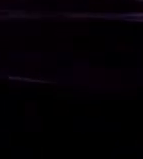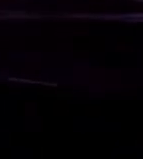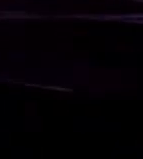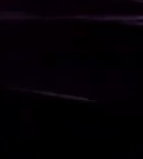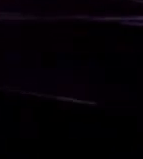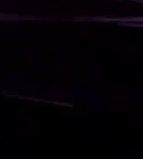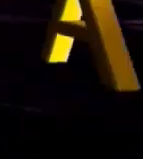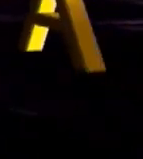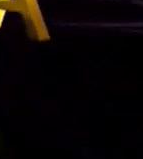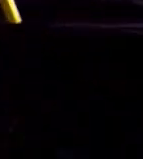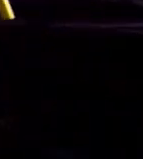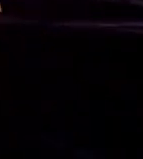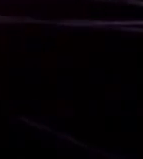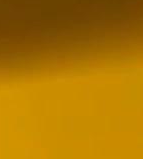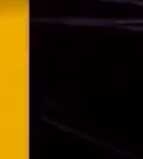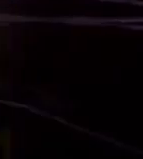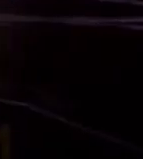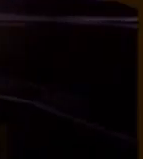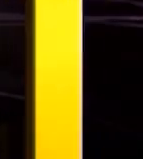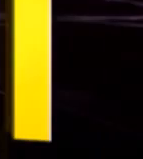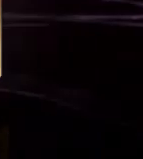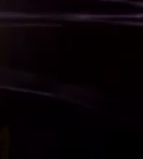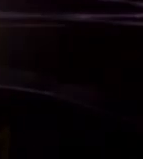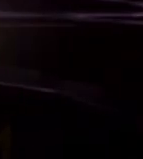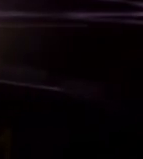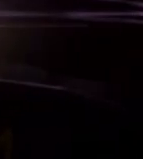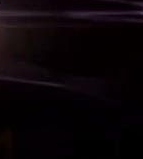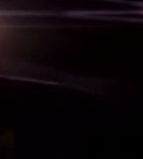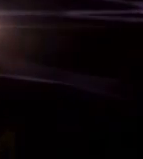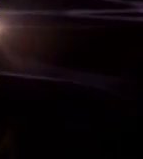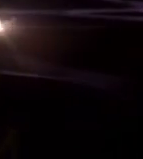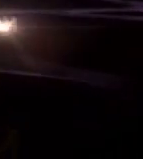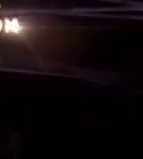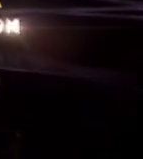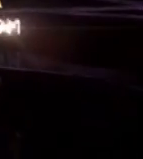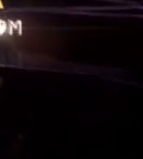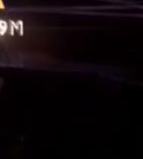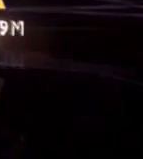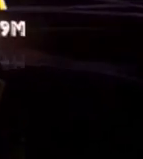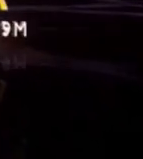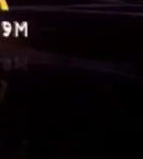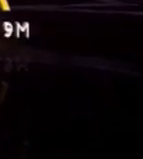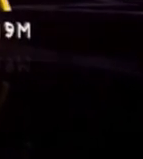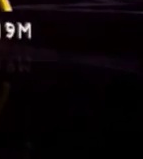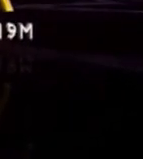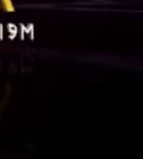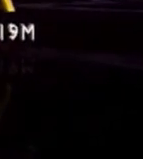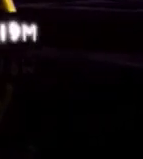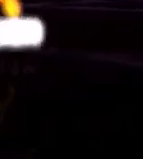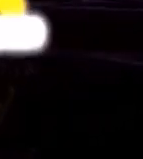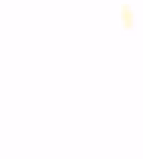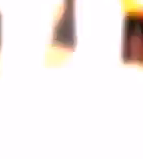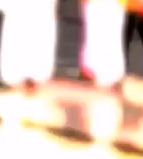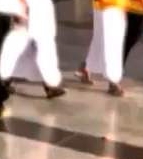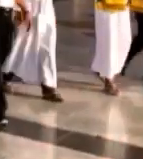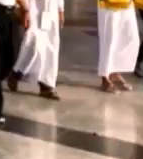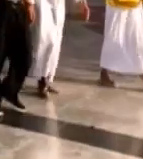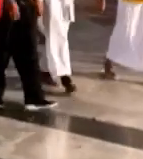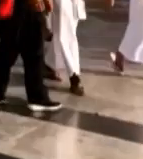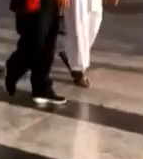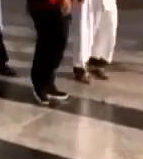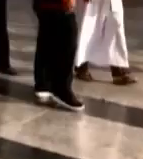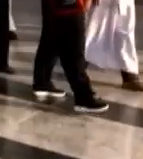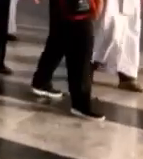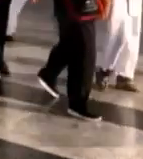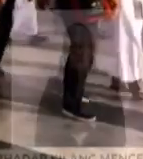Allahumma labbaik, labbaik la syarika lak labbaik.